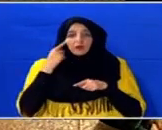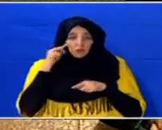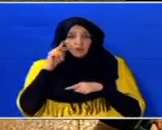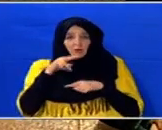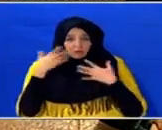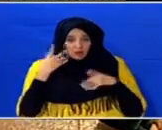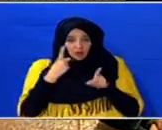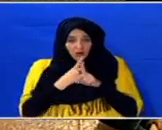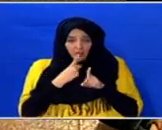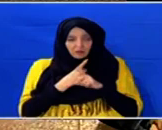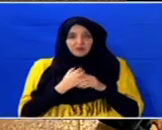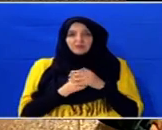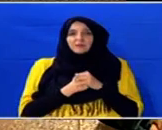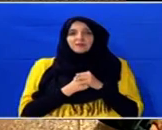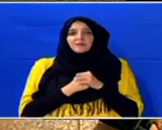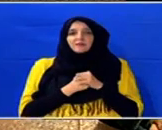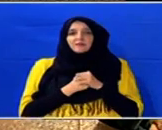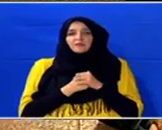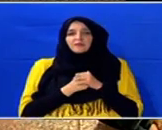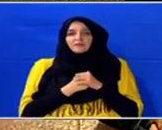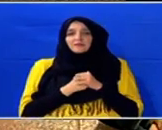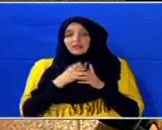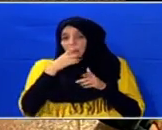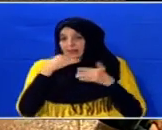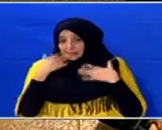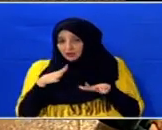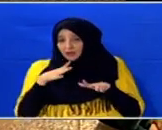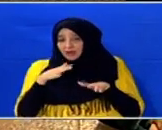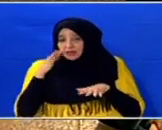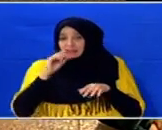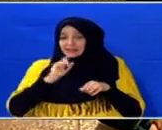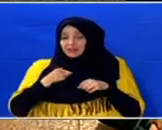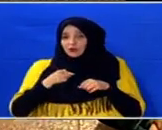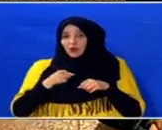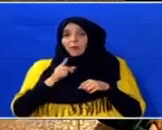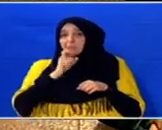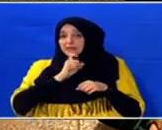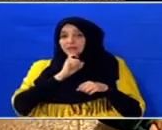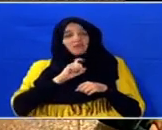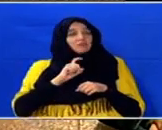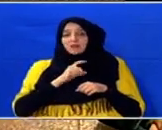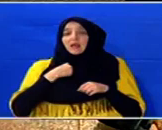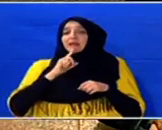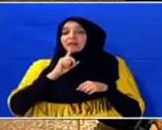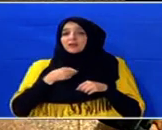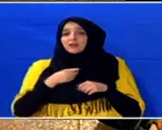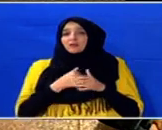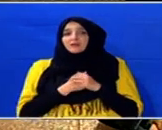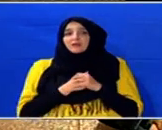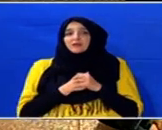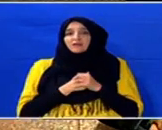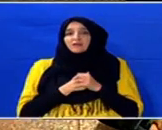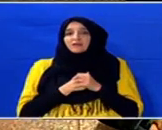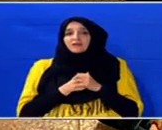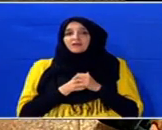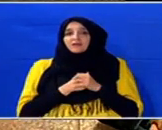دوكا ولا ما راكش تشوفهم راك تشوفهم ولا لا الاحفاد انت وعد مازال لي 40 يوم باش يعطوا